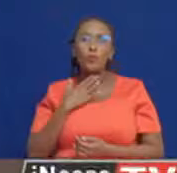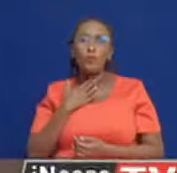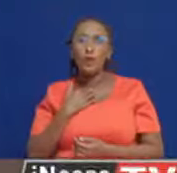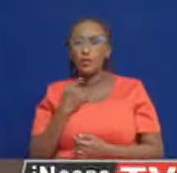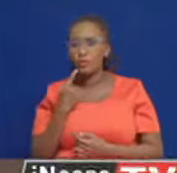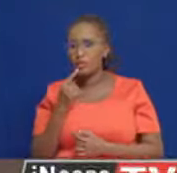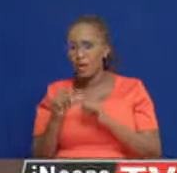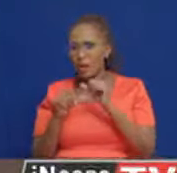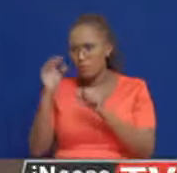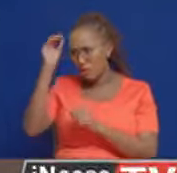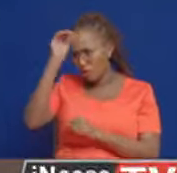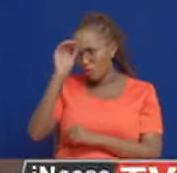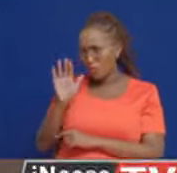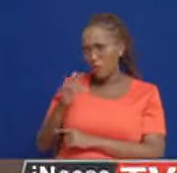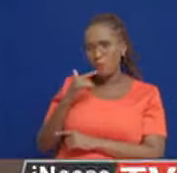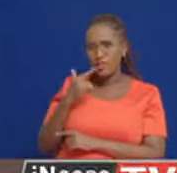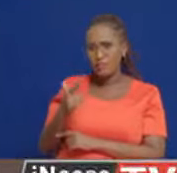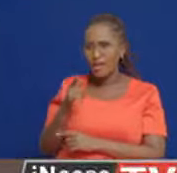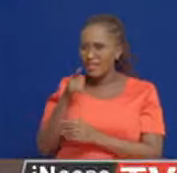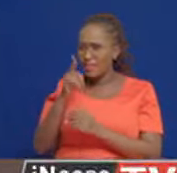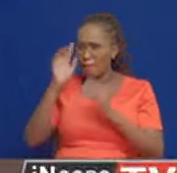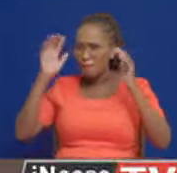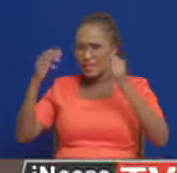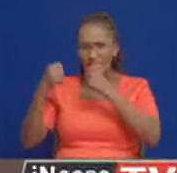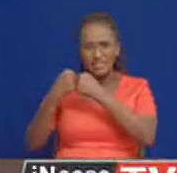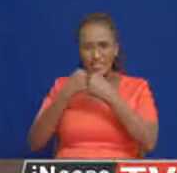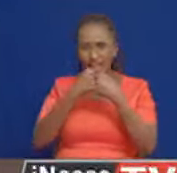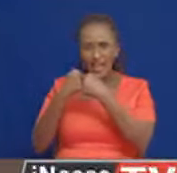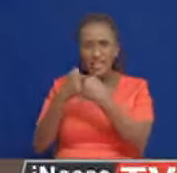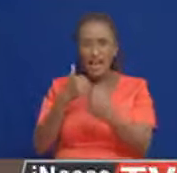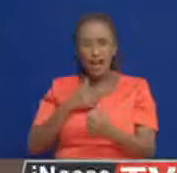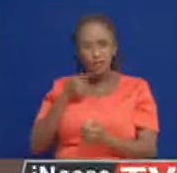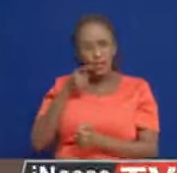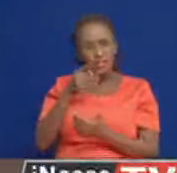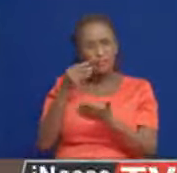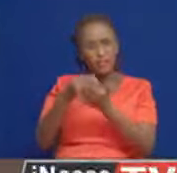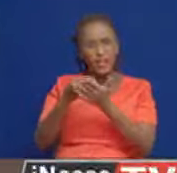umesema. Lile jambo ambalo limekuwa changamoto sana katika